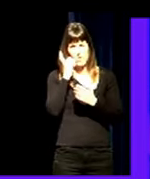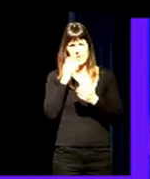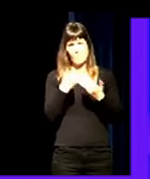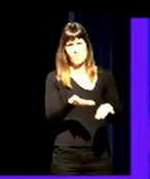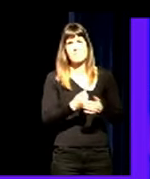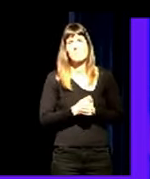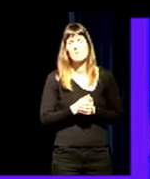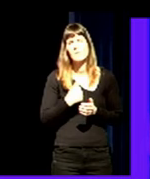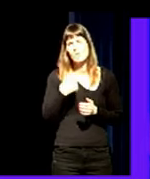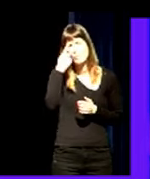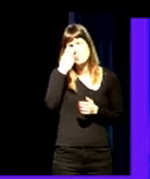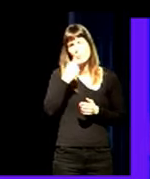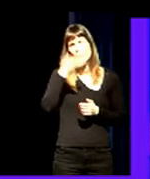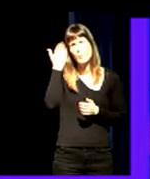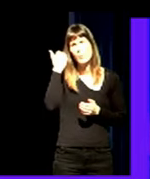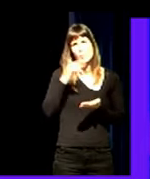dut, hasi nintzenean, ez da,